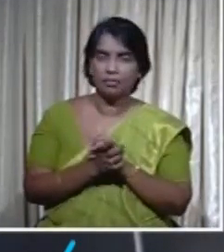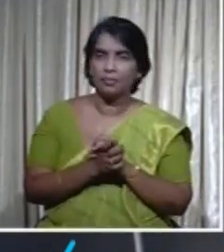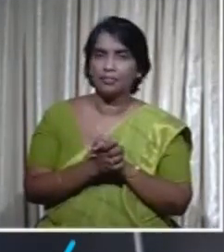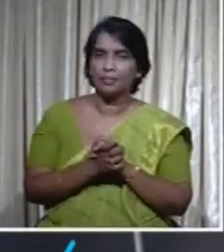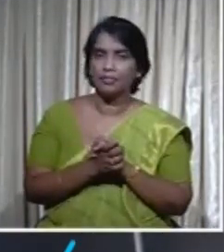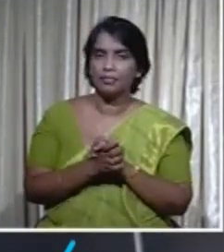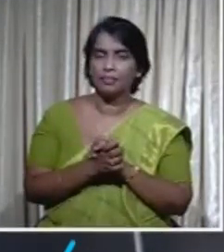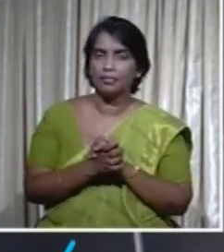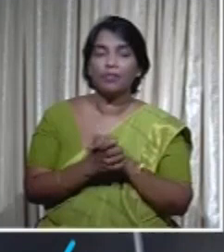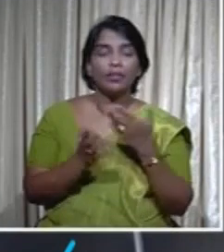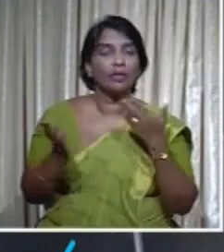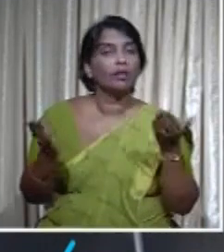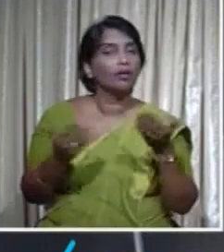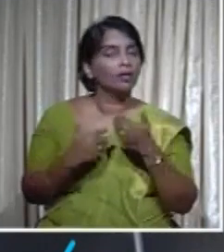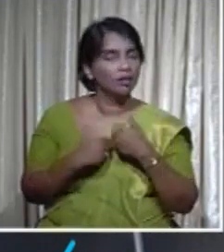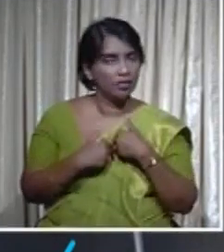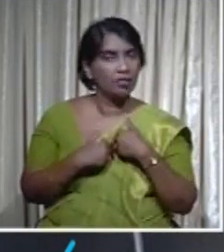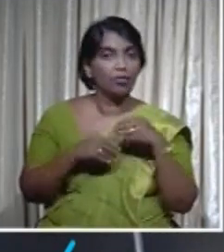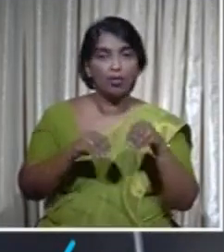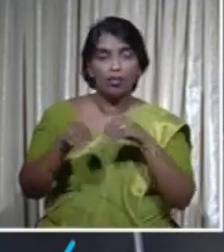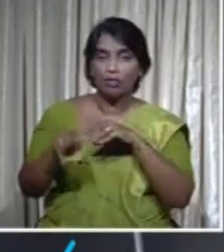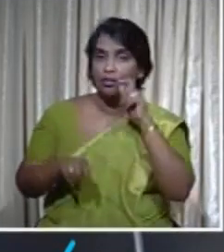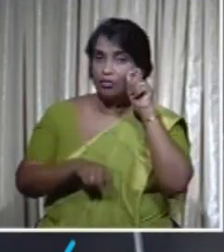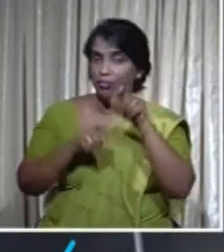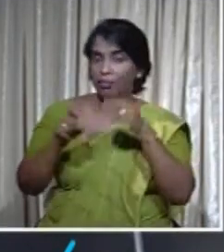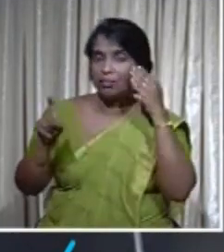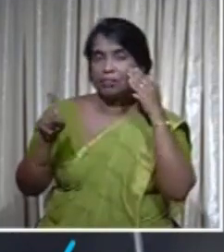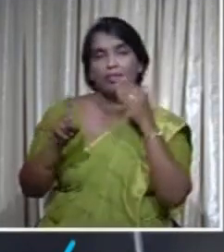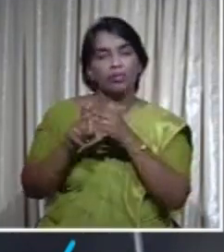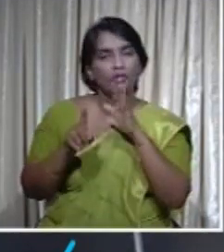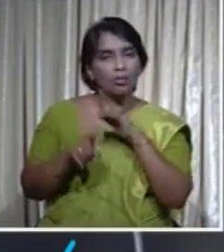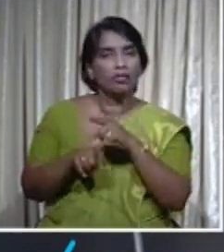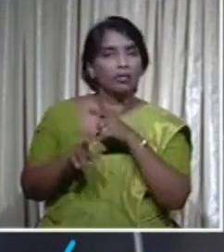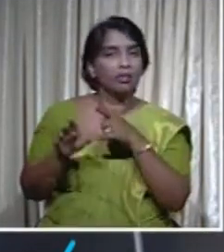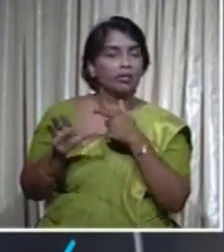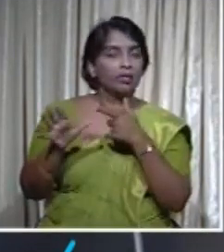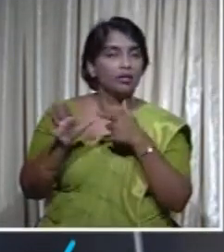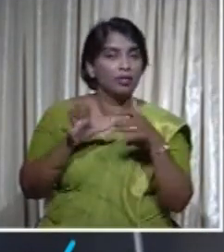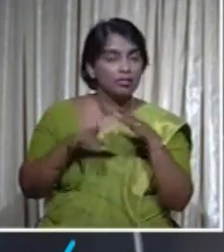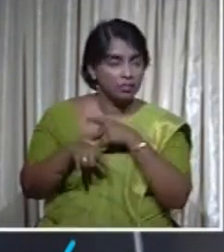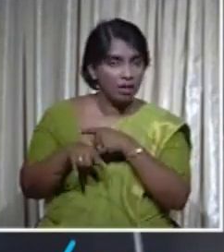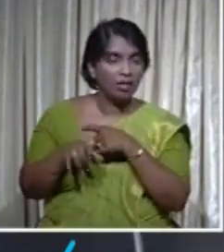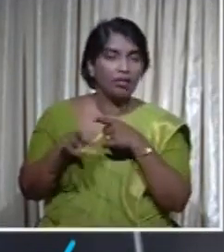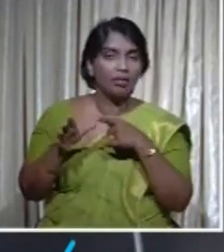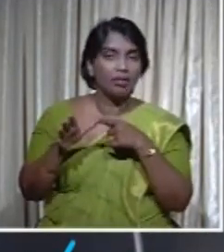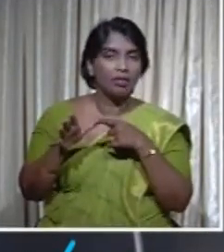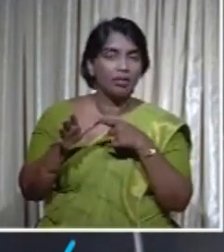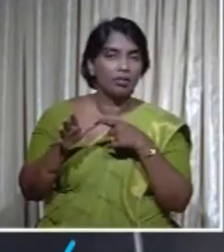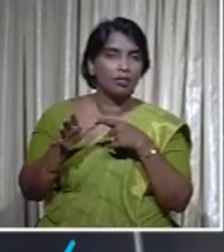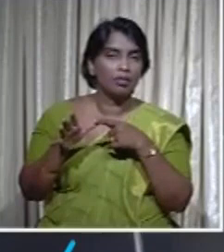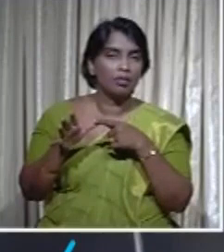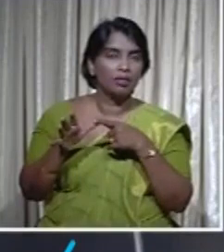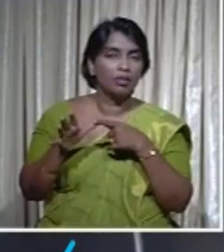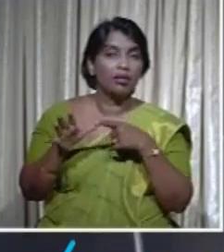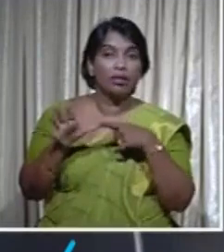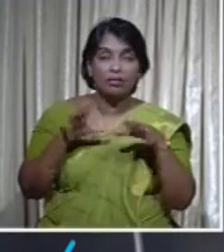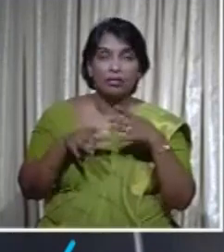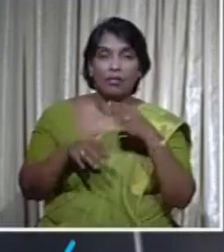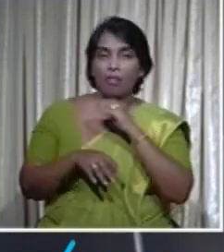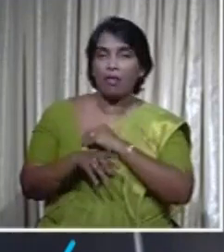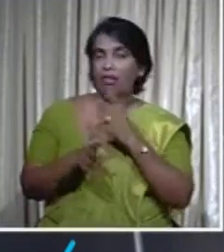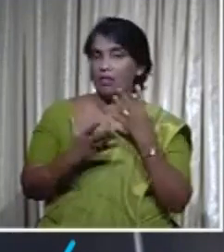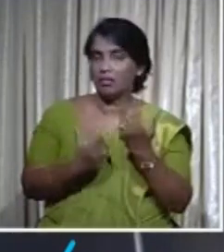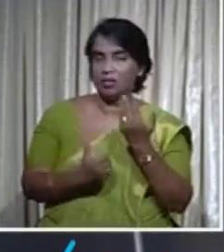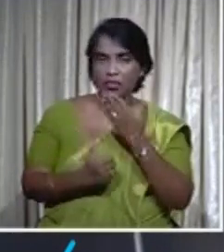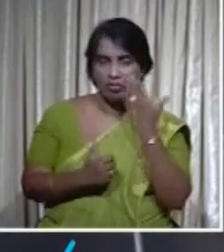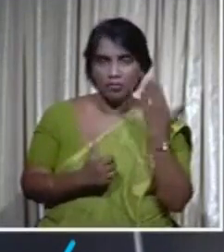கால்நடைகள் தான் வருமானத்தை ஈட்டுகின்ற ஒரு செயல் ஒரு சீதனத்தை கொடுப்பதாக இருந்தாலும் ஒரு கல்யாணத்தை செய்வதாக